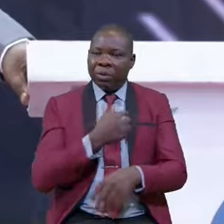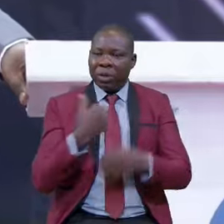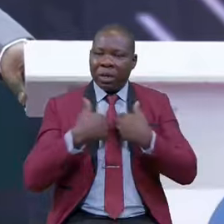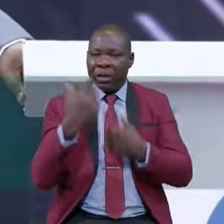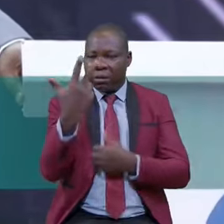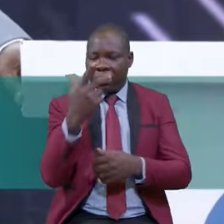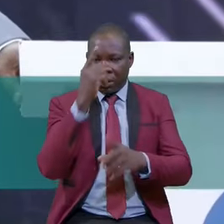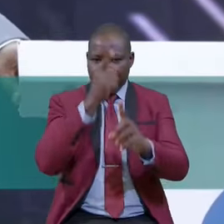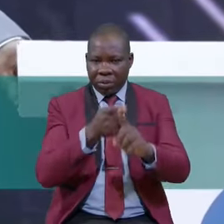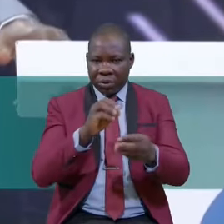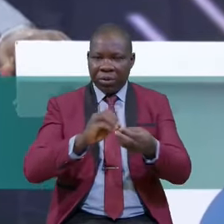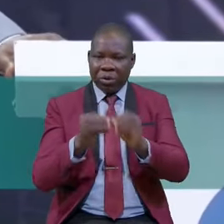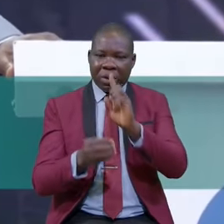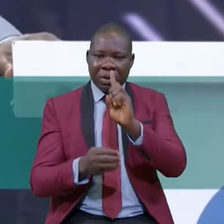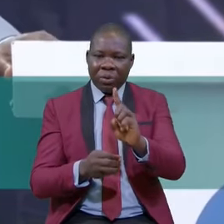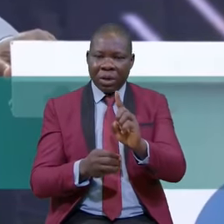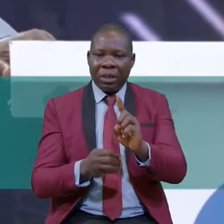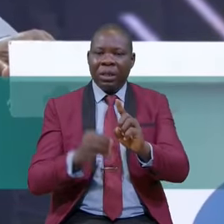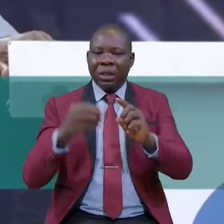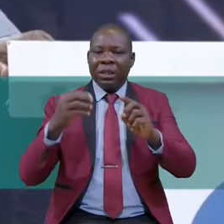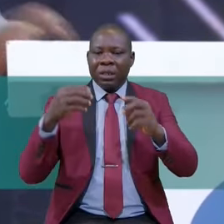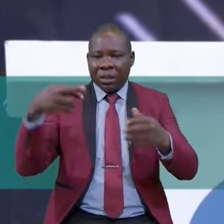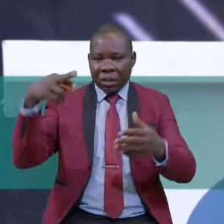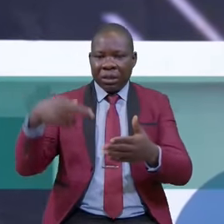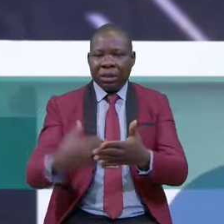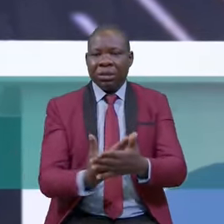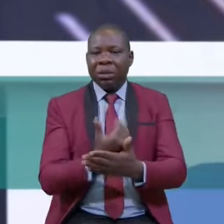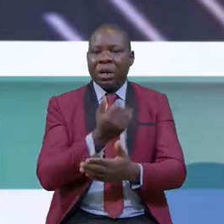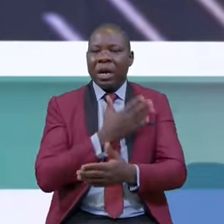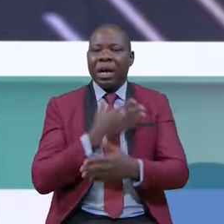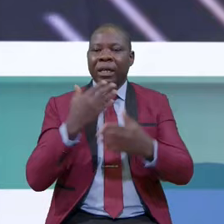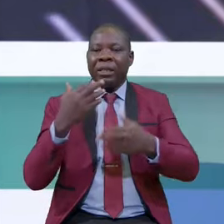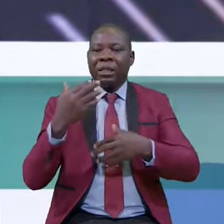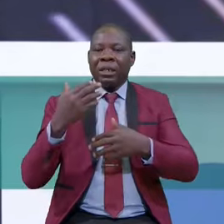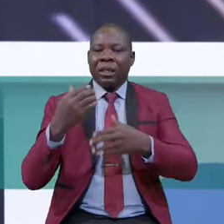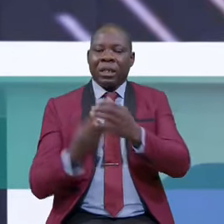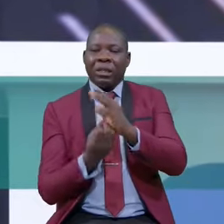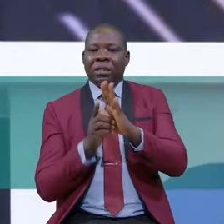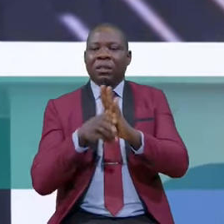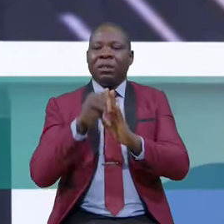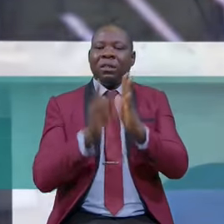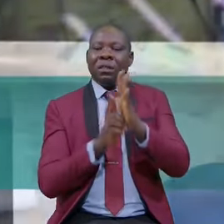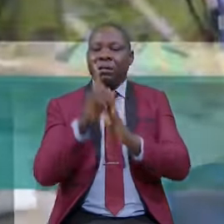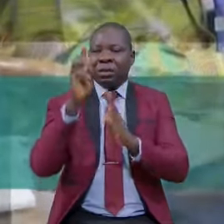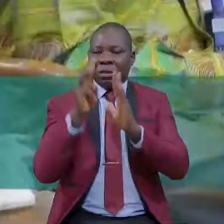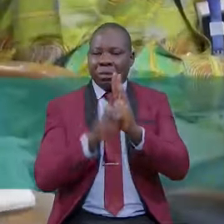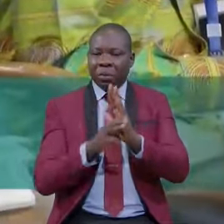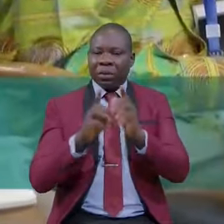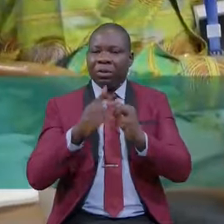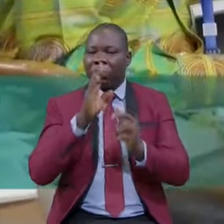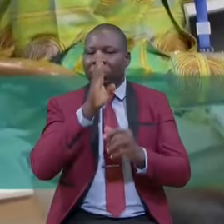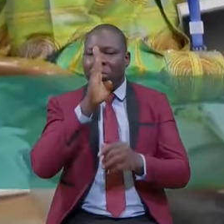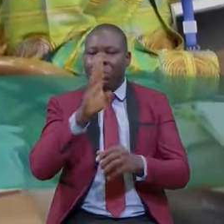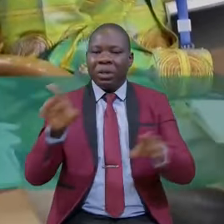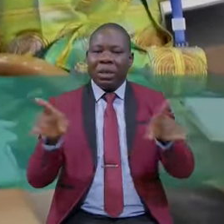la régénération pour être à l'image de Christ dans le ministère. L'emphase, être à l'image de Christ dans le ministère.